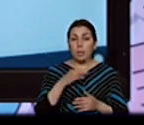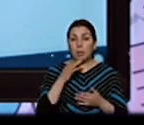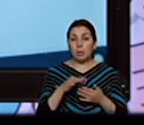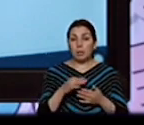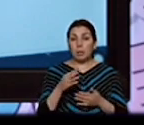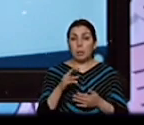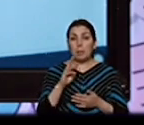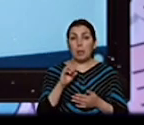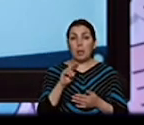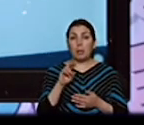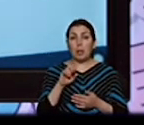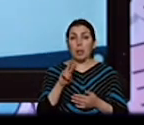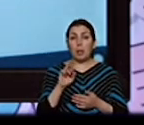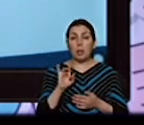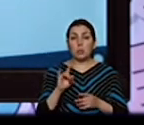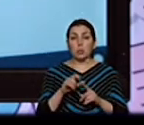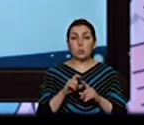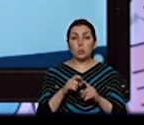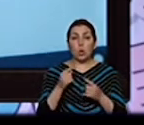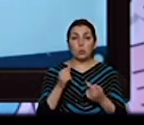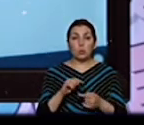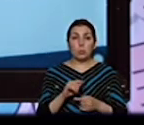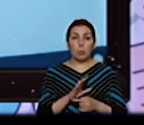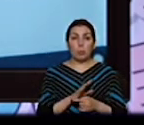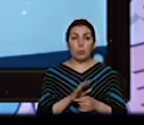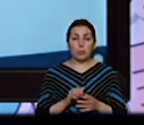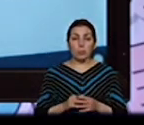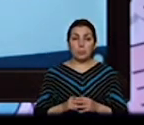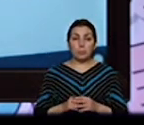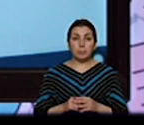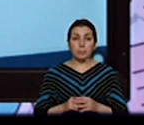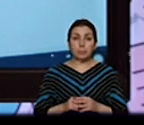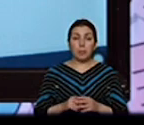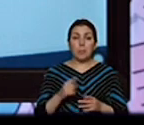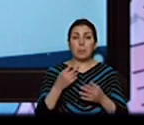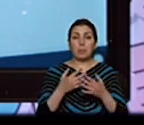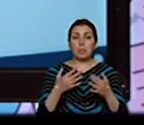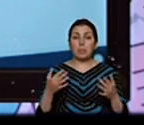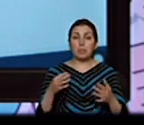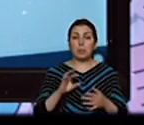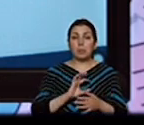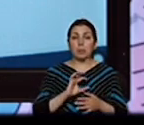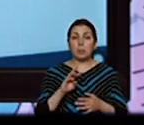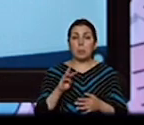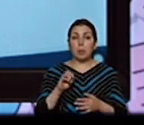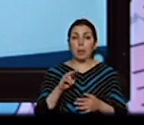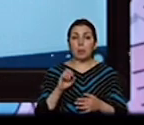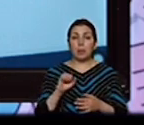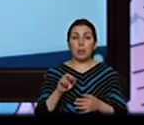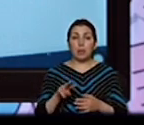Natijada medallar so'zi hosil bo'ldi. Bir nechta medal.